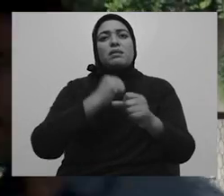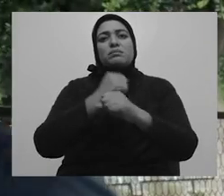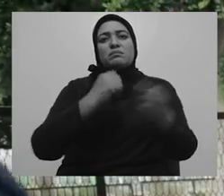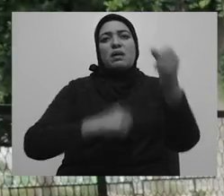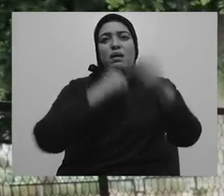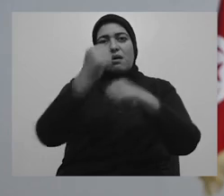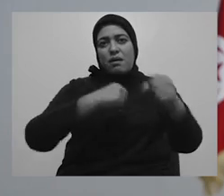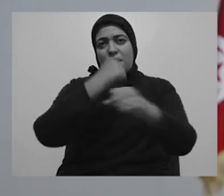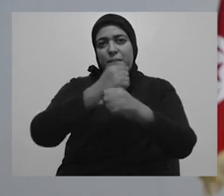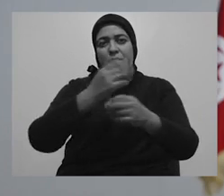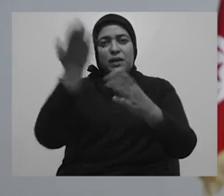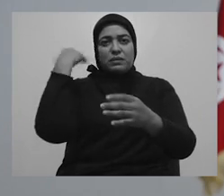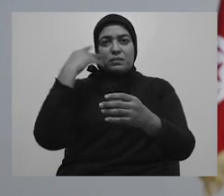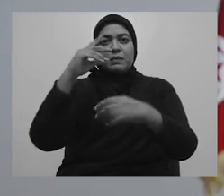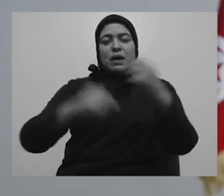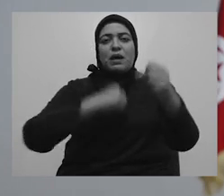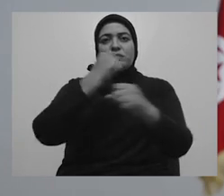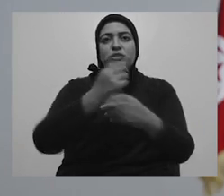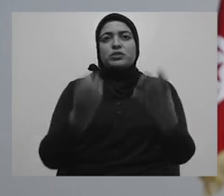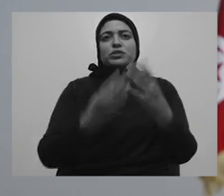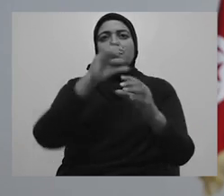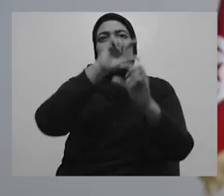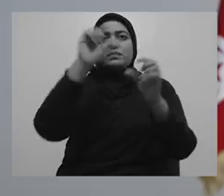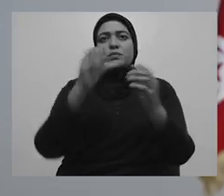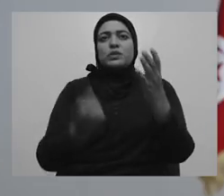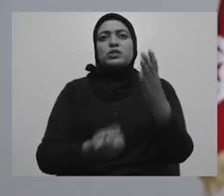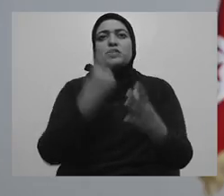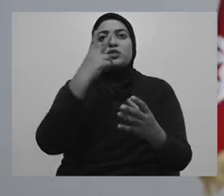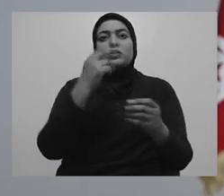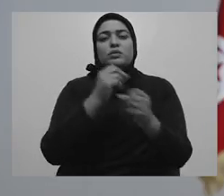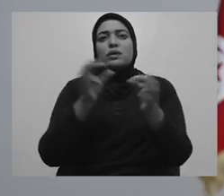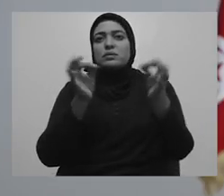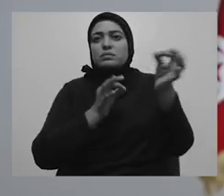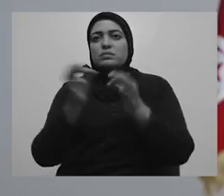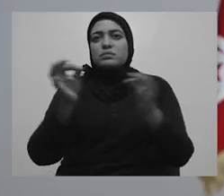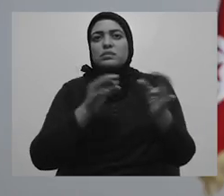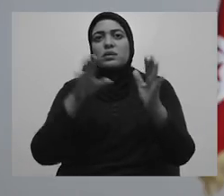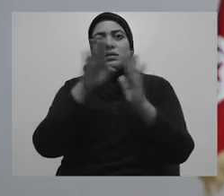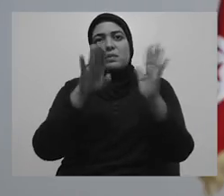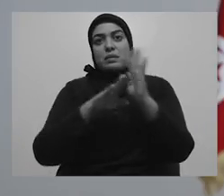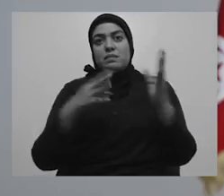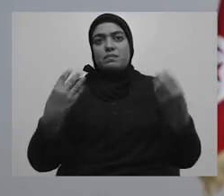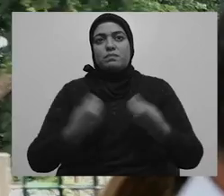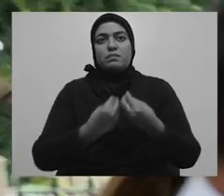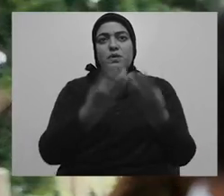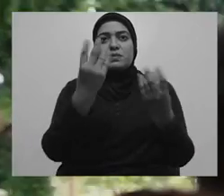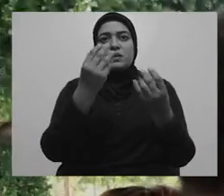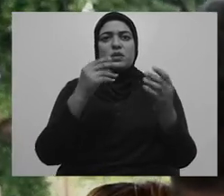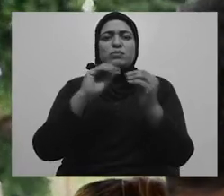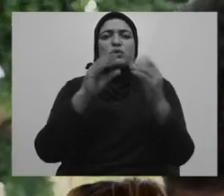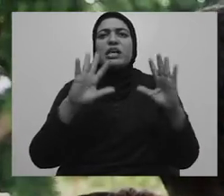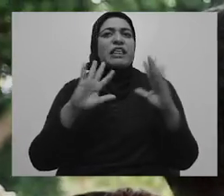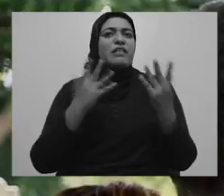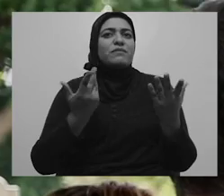On a fait l'expérience l'année dernière avec Une ville pour tous et c'était une expérience très très enrichissante et selon